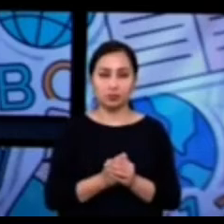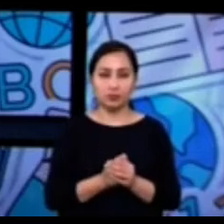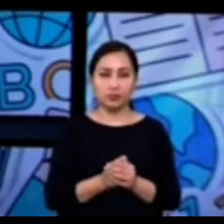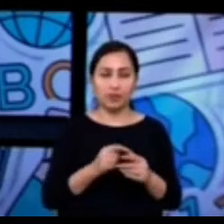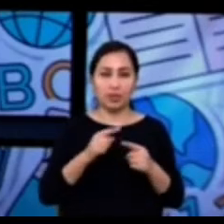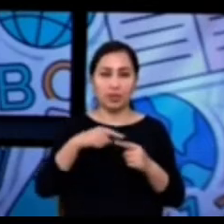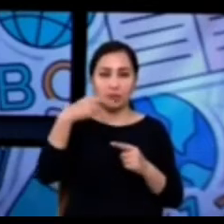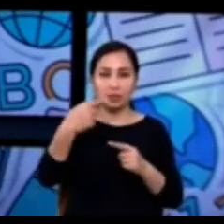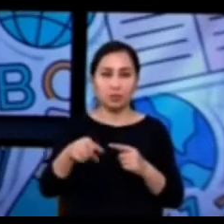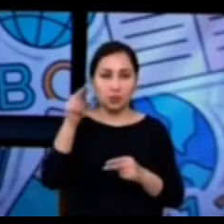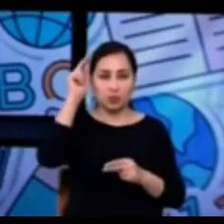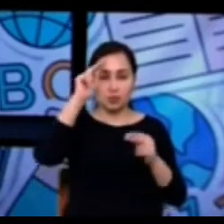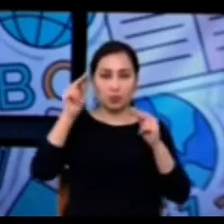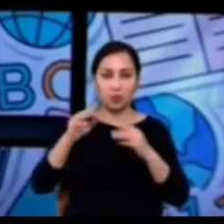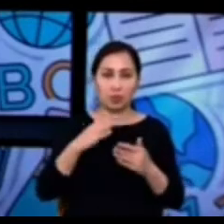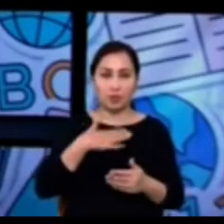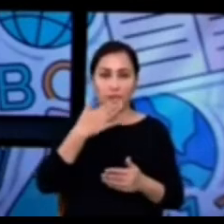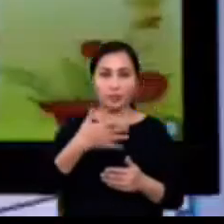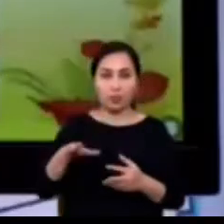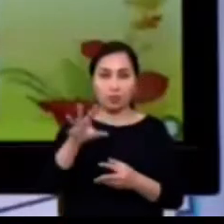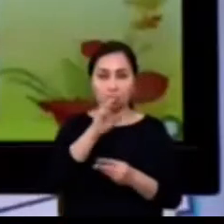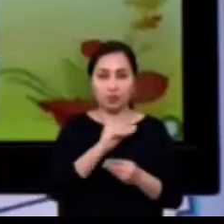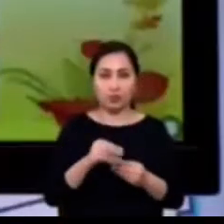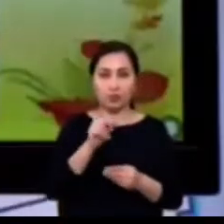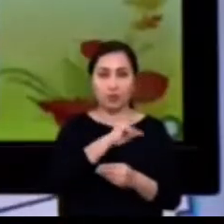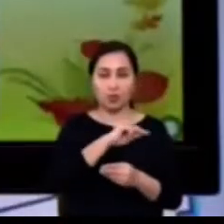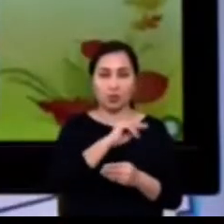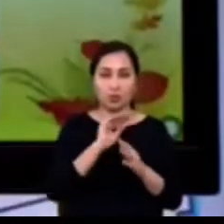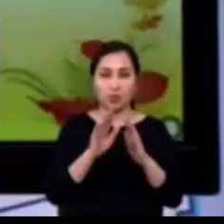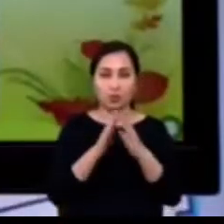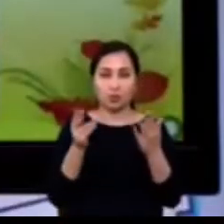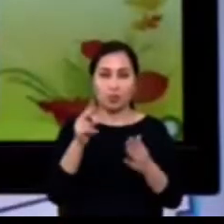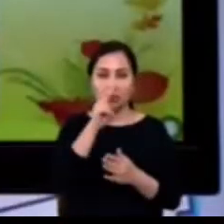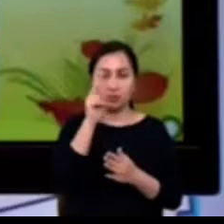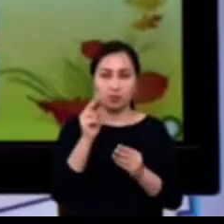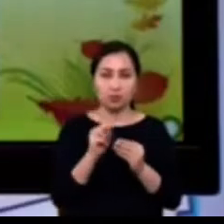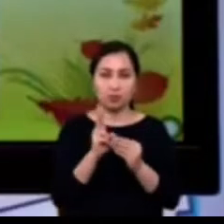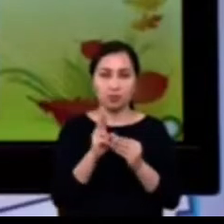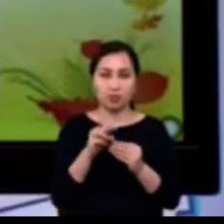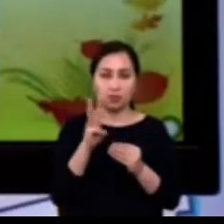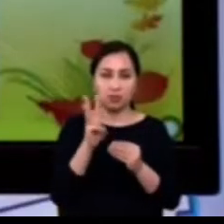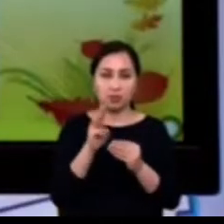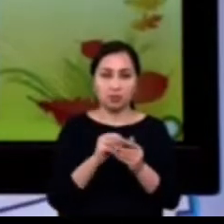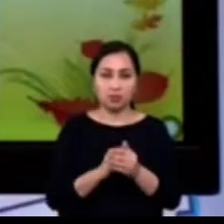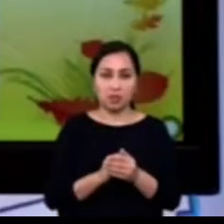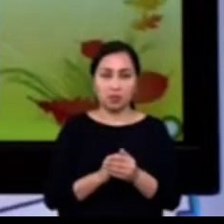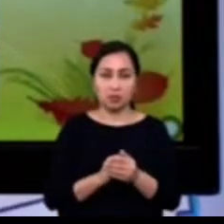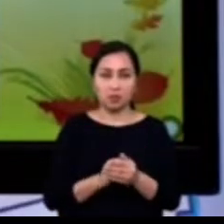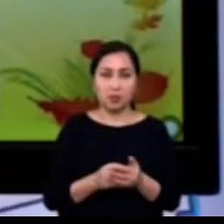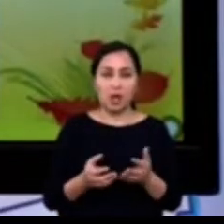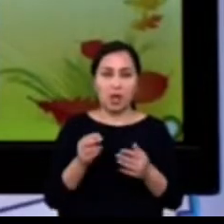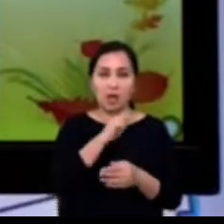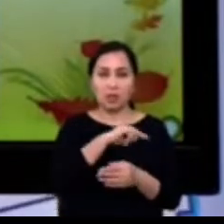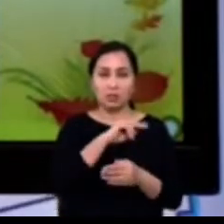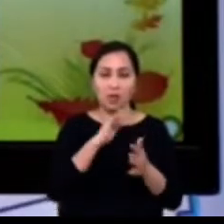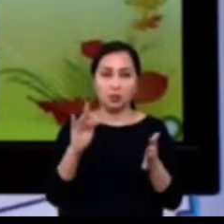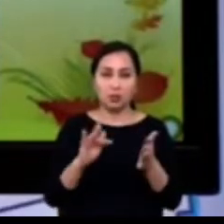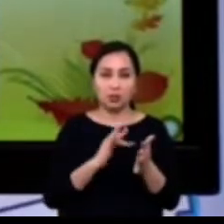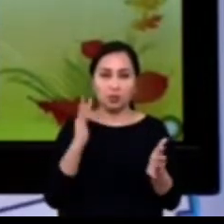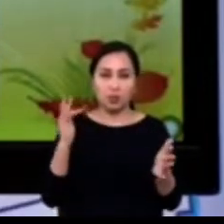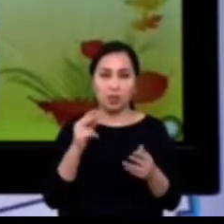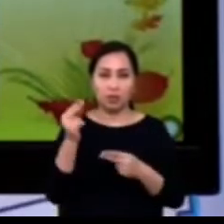К следующему уроку я попрошу вас поработать по букварю на страницах 12 и 13. А в рабочих